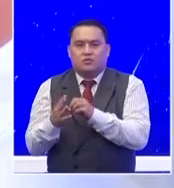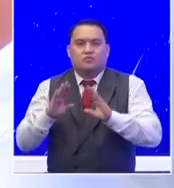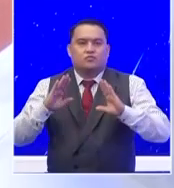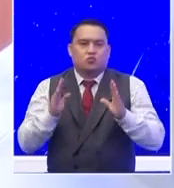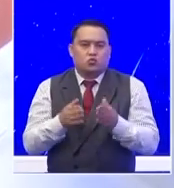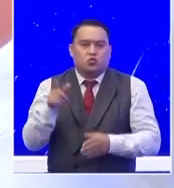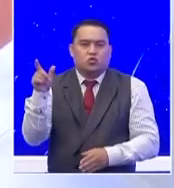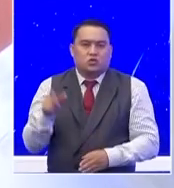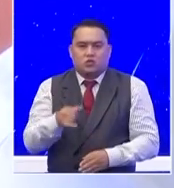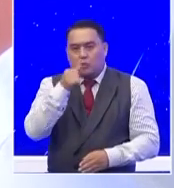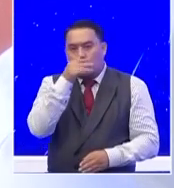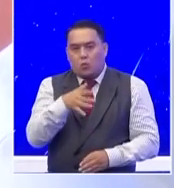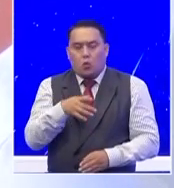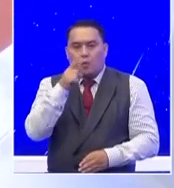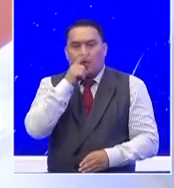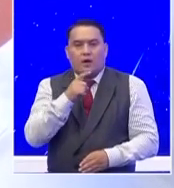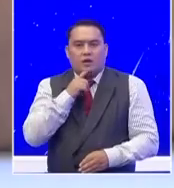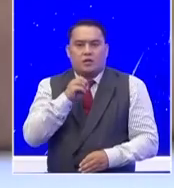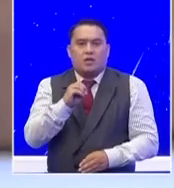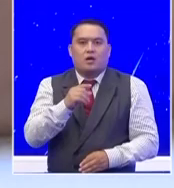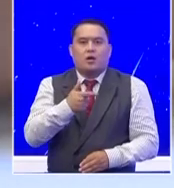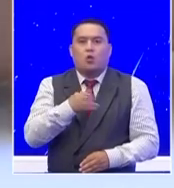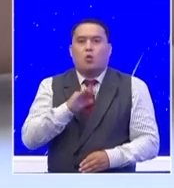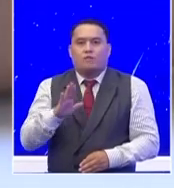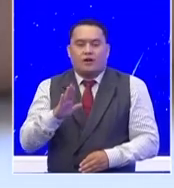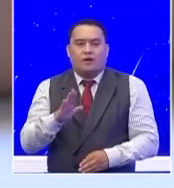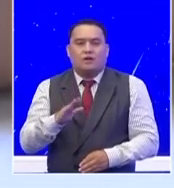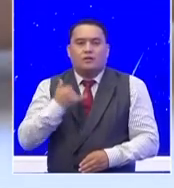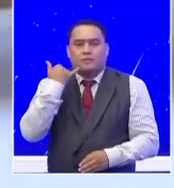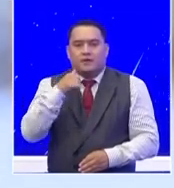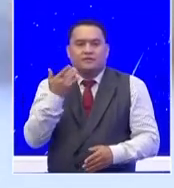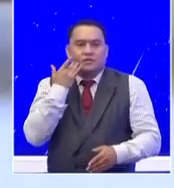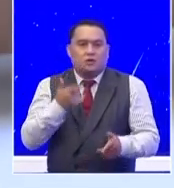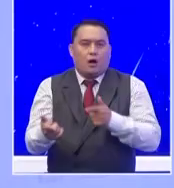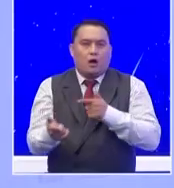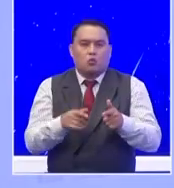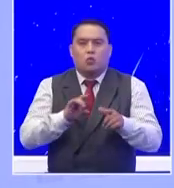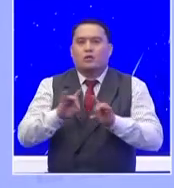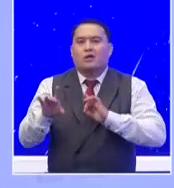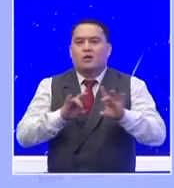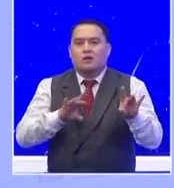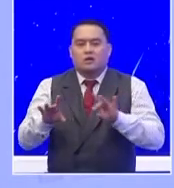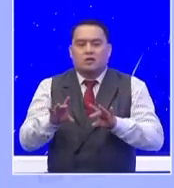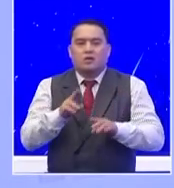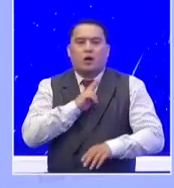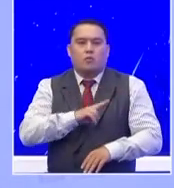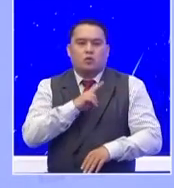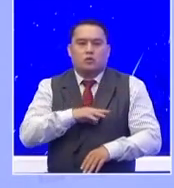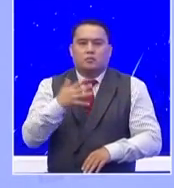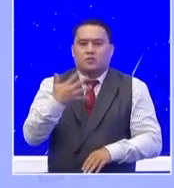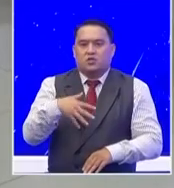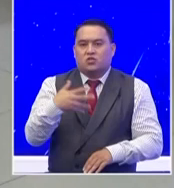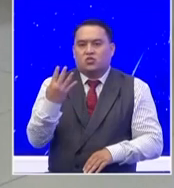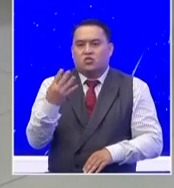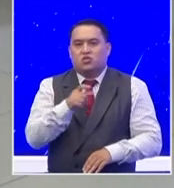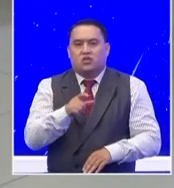если гражданин не сможет разобраться в меню портала электронного правительства, операторы всегда готовы все разъяснить. По региону работают 54